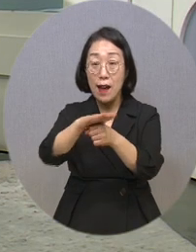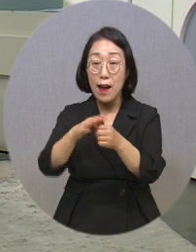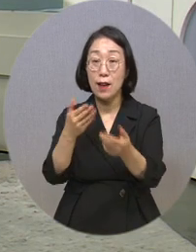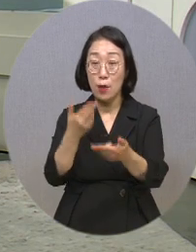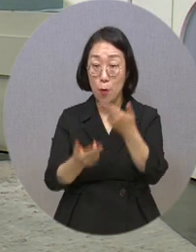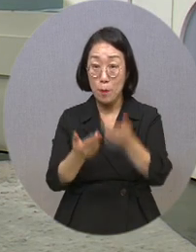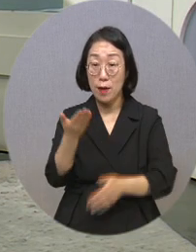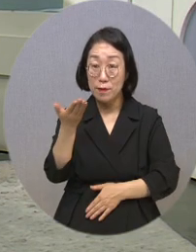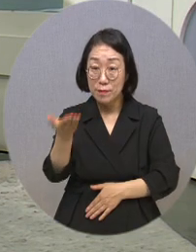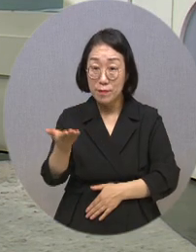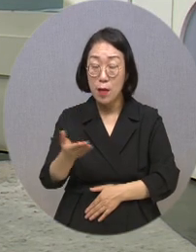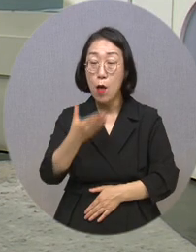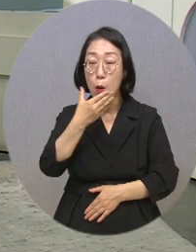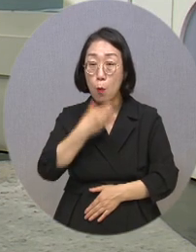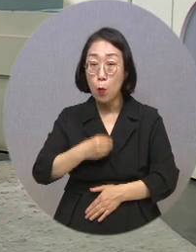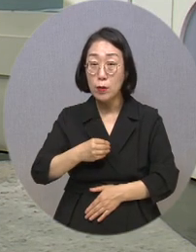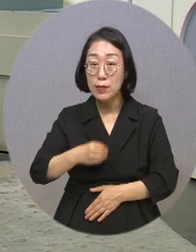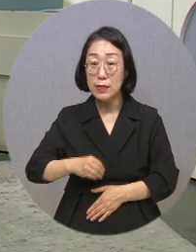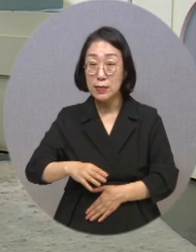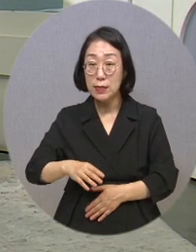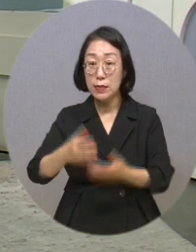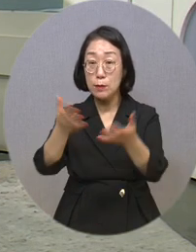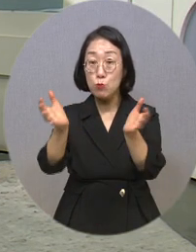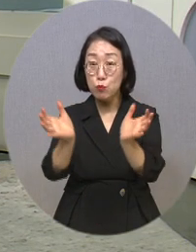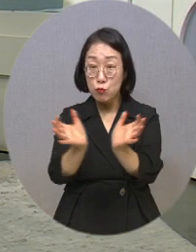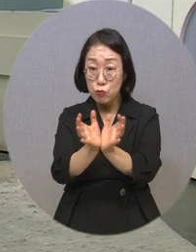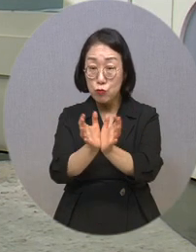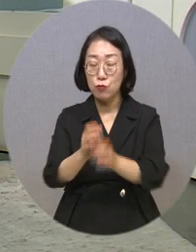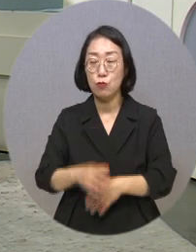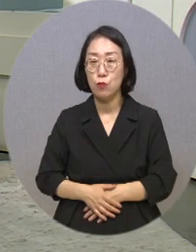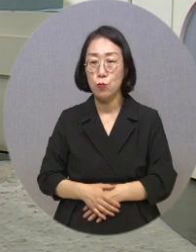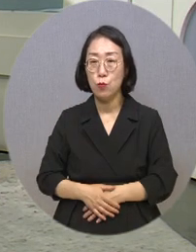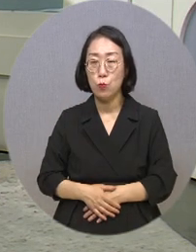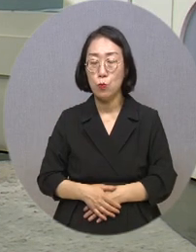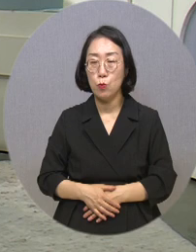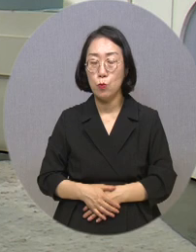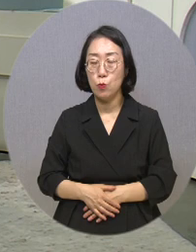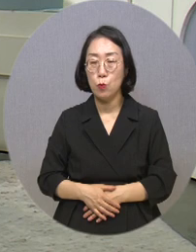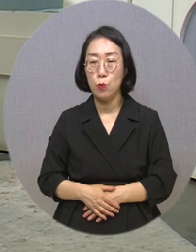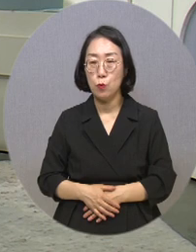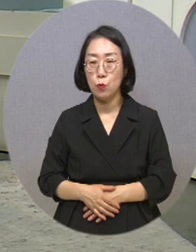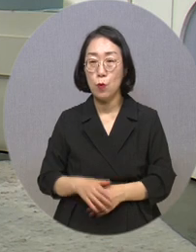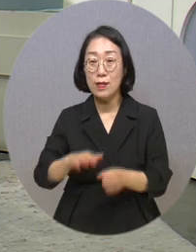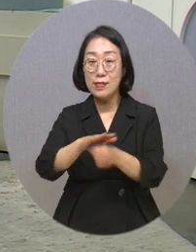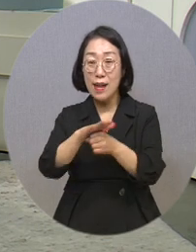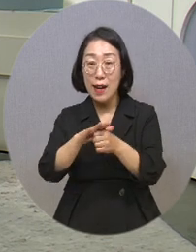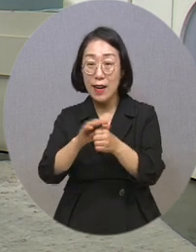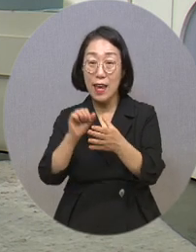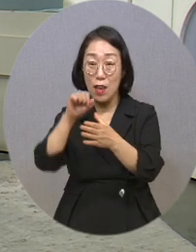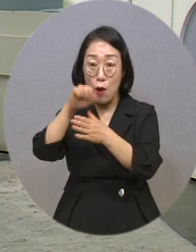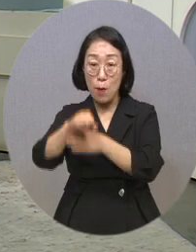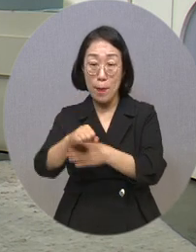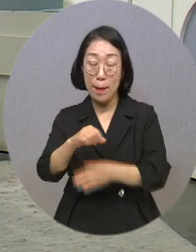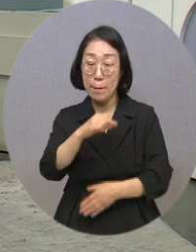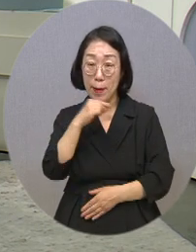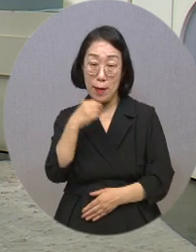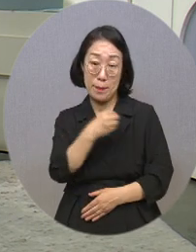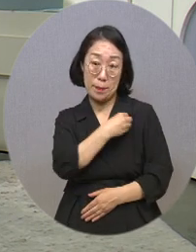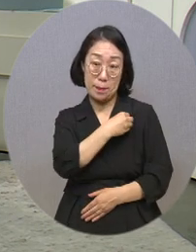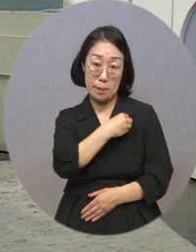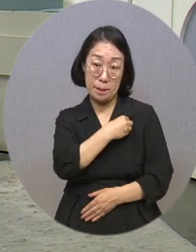사랑협회의 뭐 복지부 같은데나 또는 그 사랑의 열매 같은 자선 단체에서